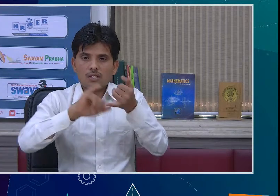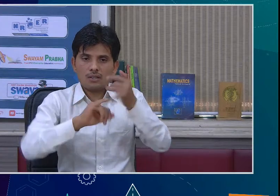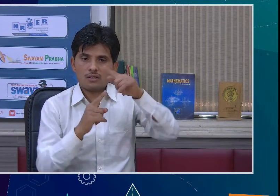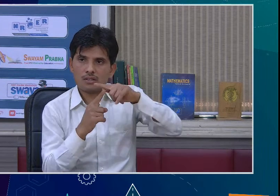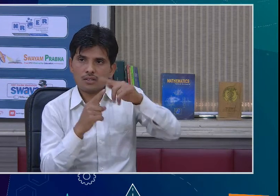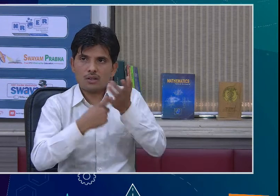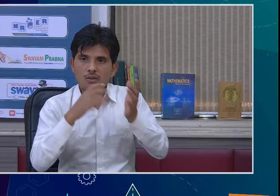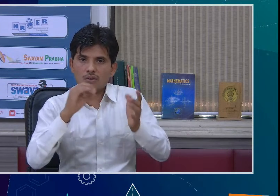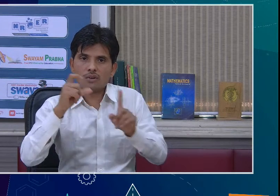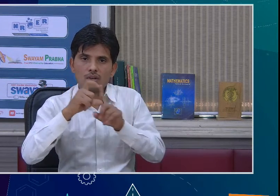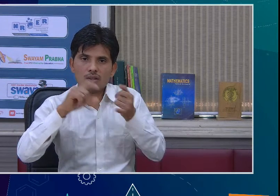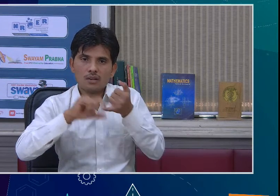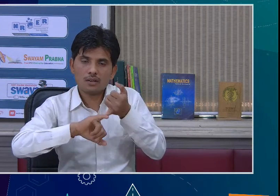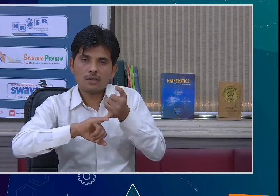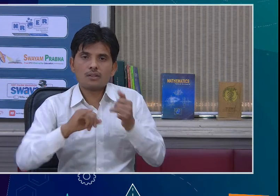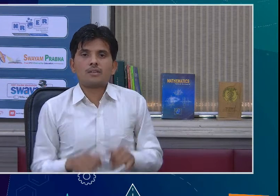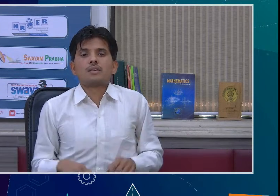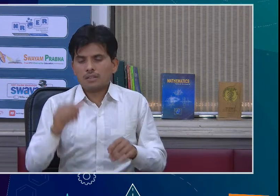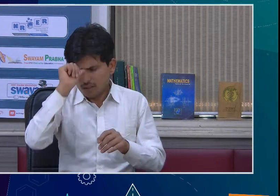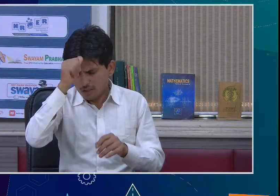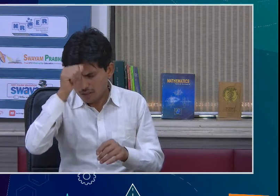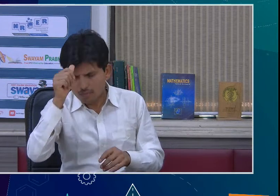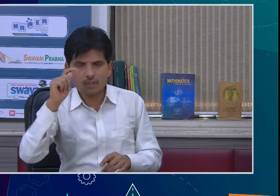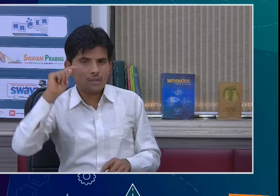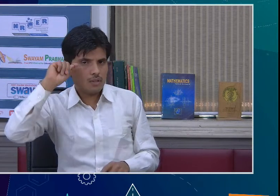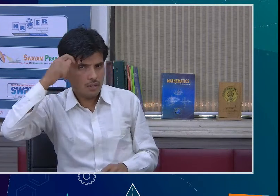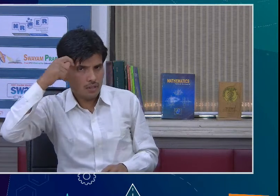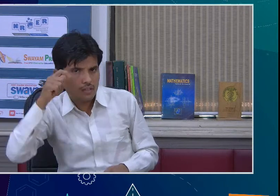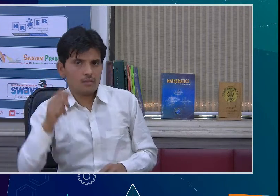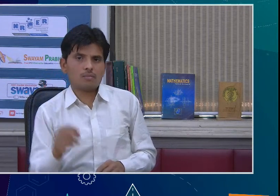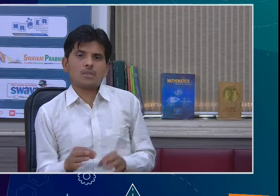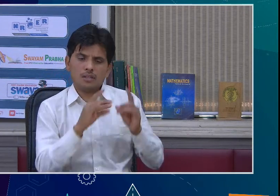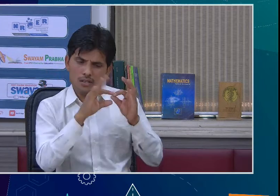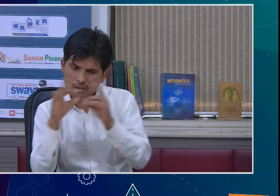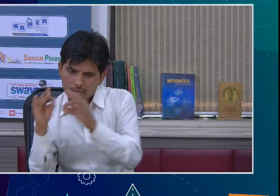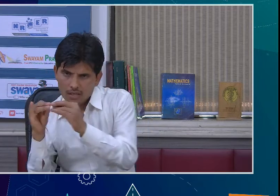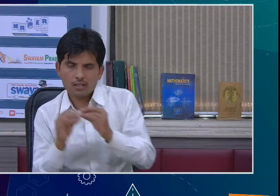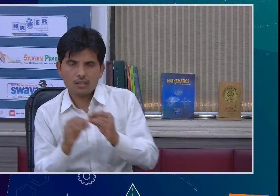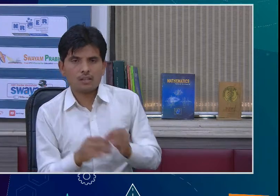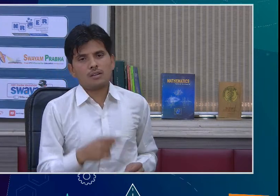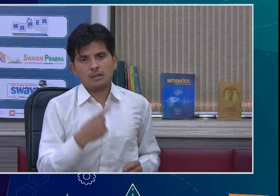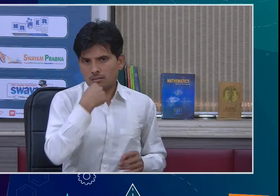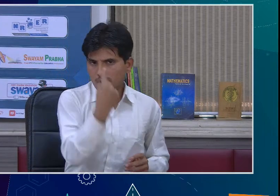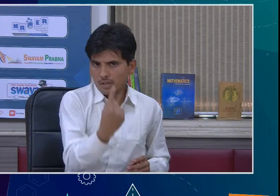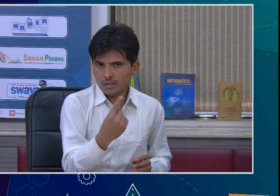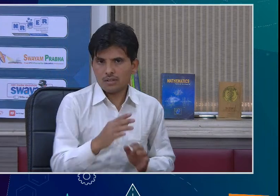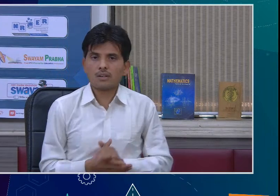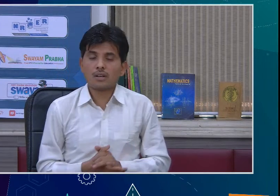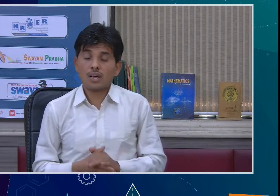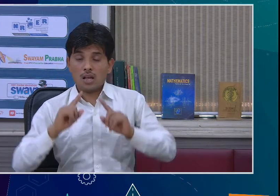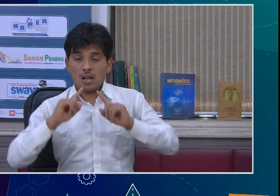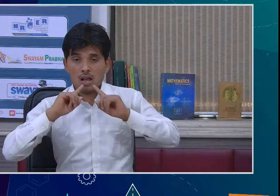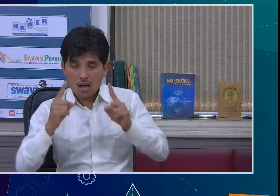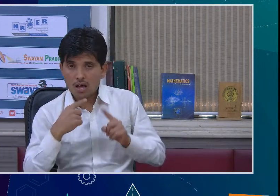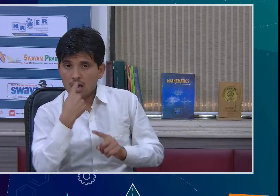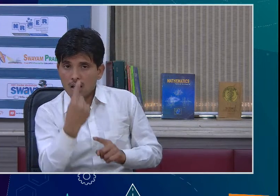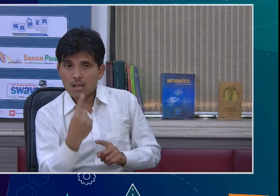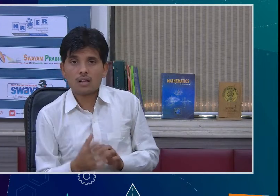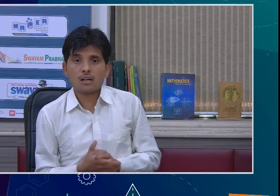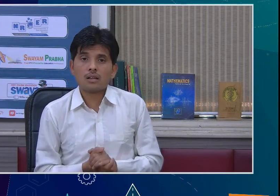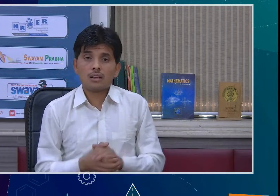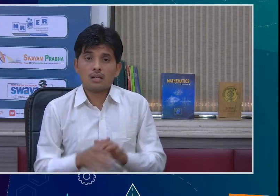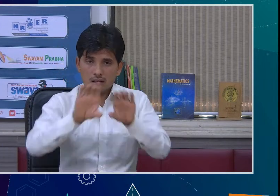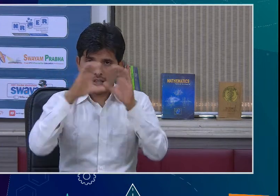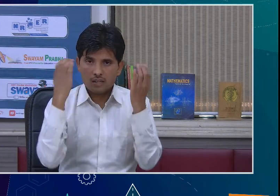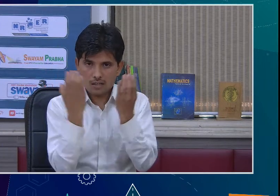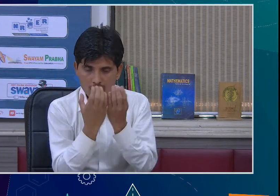एस्टेरॉइड भी हिंदी में या इंग्लिश में कह सकते हैं, वो स्पेलिंग्स भी बोल सकते हैं लाउडली, ताकि क्लास